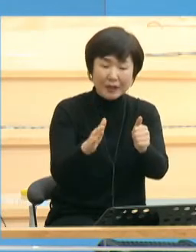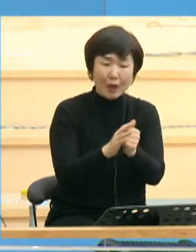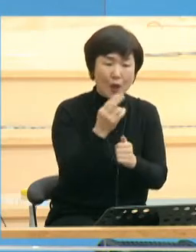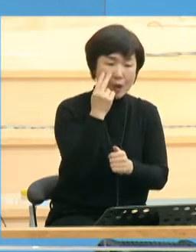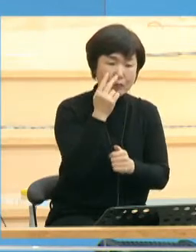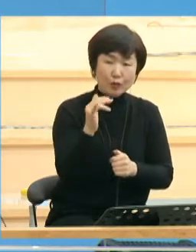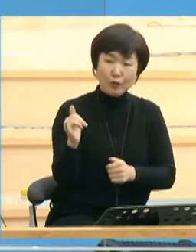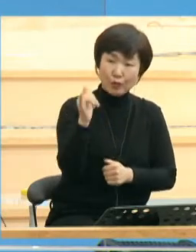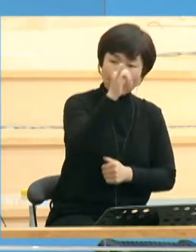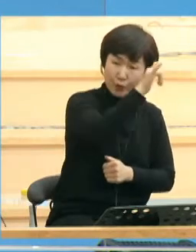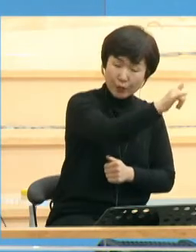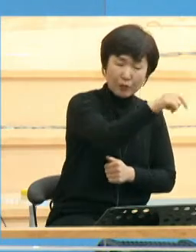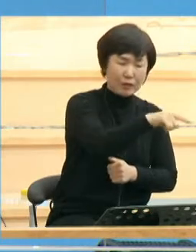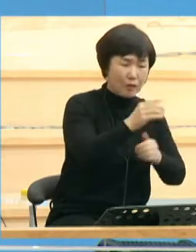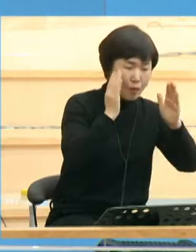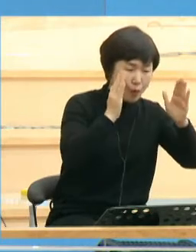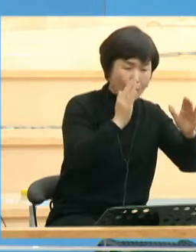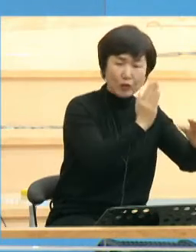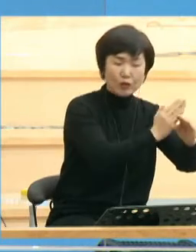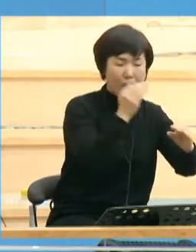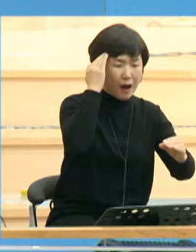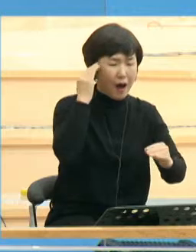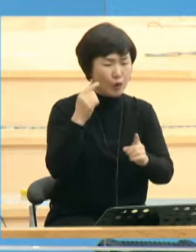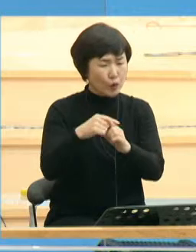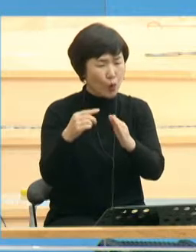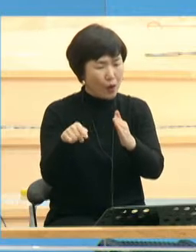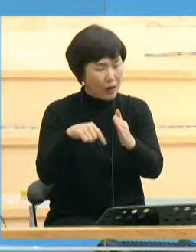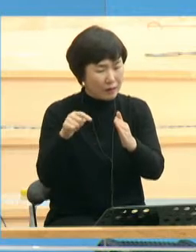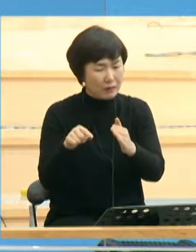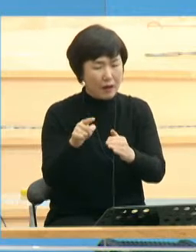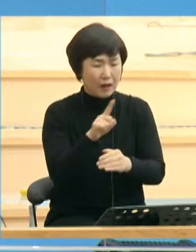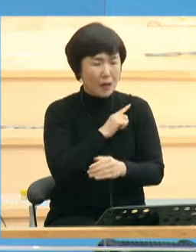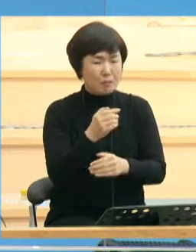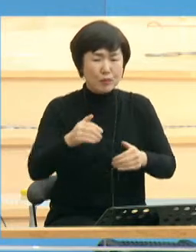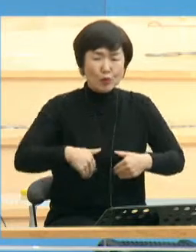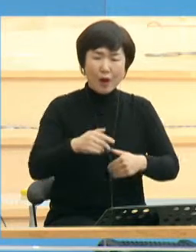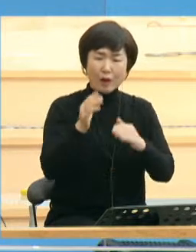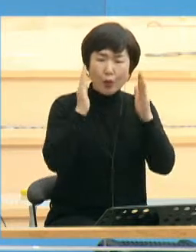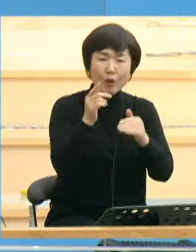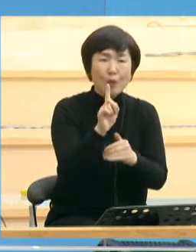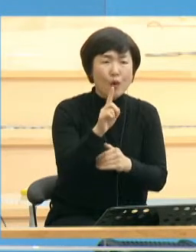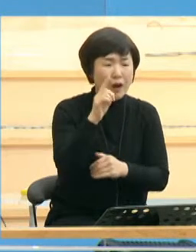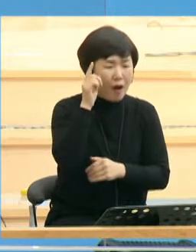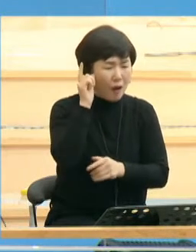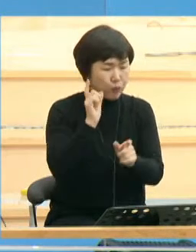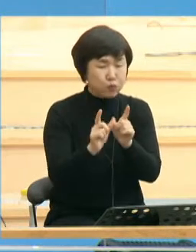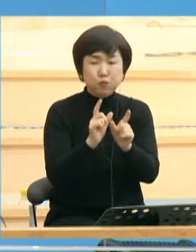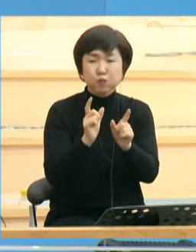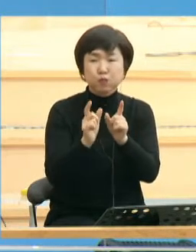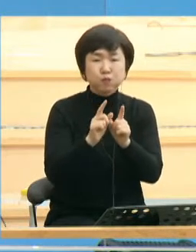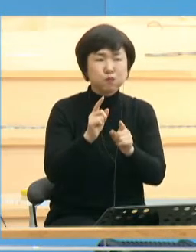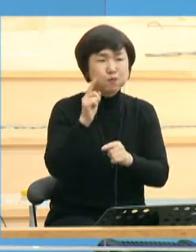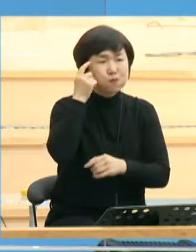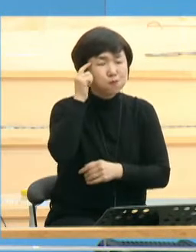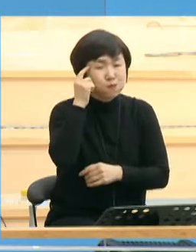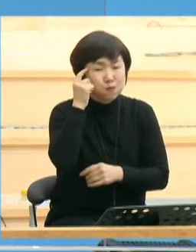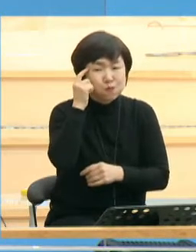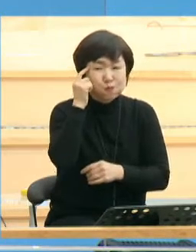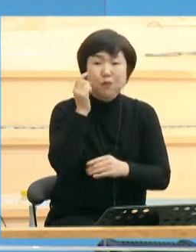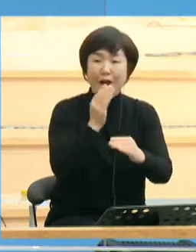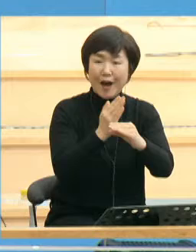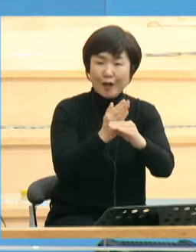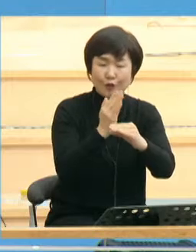한국사회와 한국교회의 정말로 필요한 학문이 뭘까 무슨 설교학 또 전공을 할 수 있고 뭐해서 가 또 점검할 수 있고